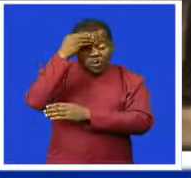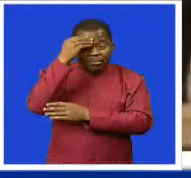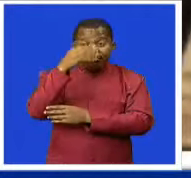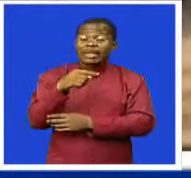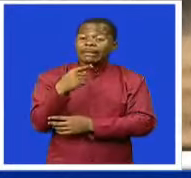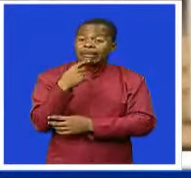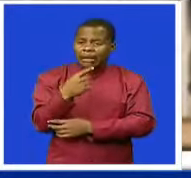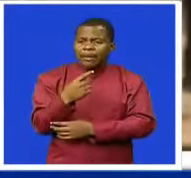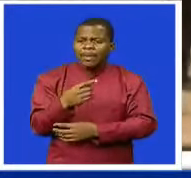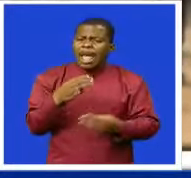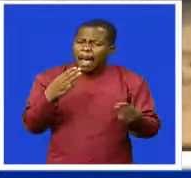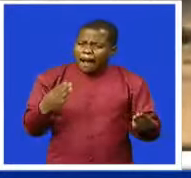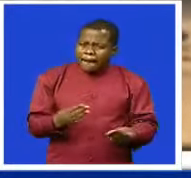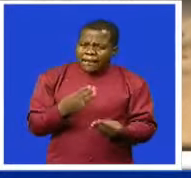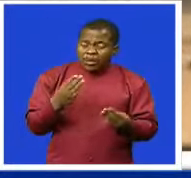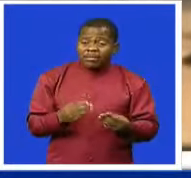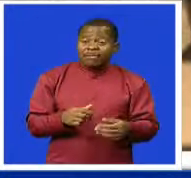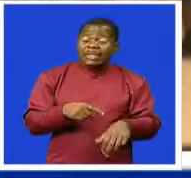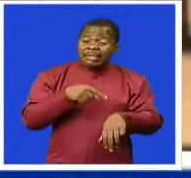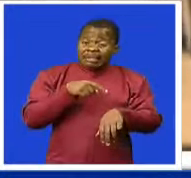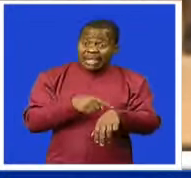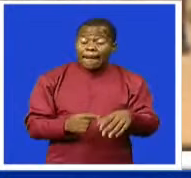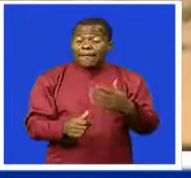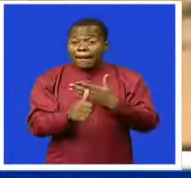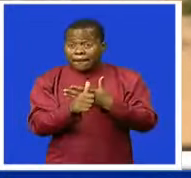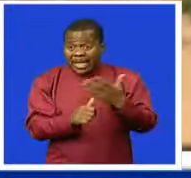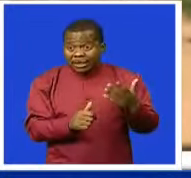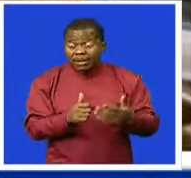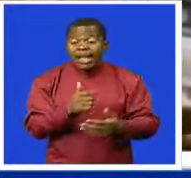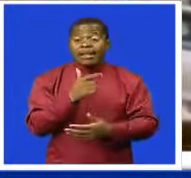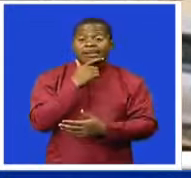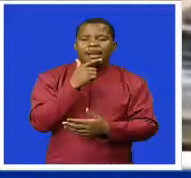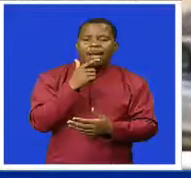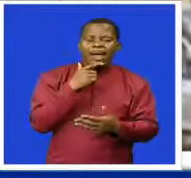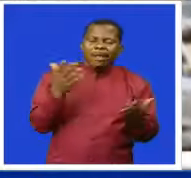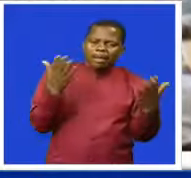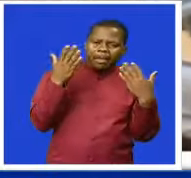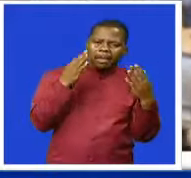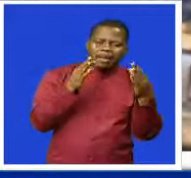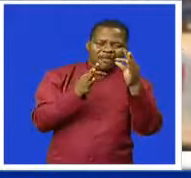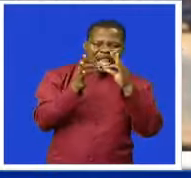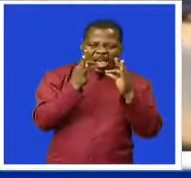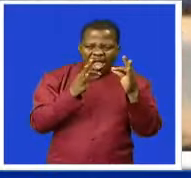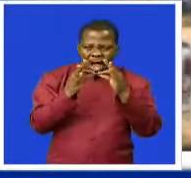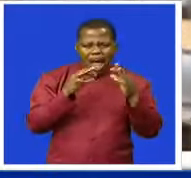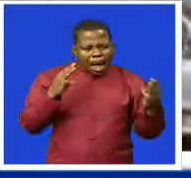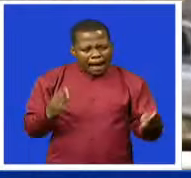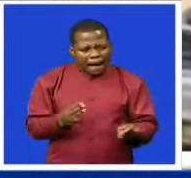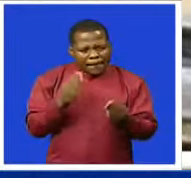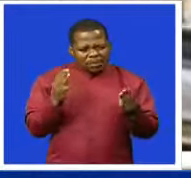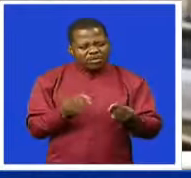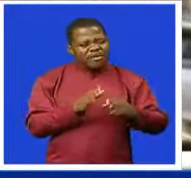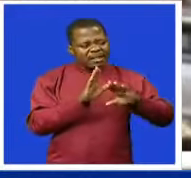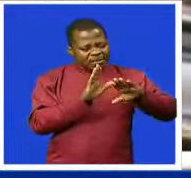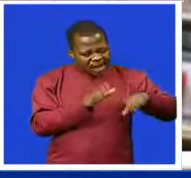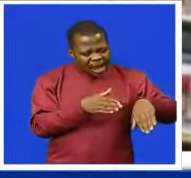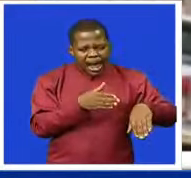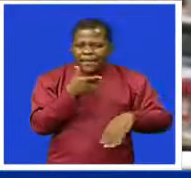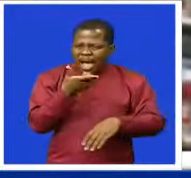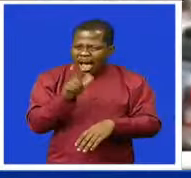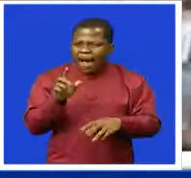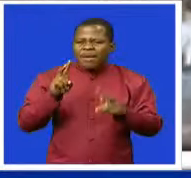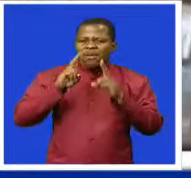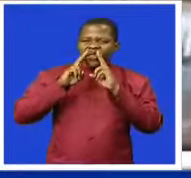sive sale nkundla ngekutiphephisa ebucaleni lobahlukene. Masuku ukusho lokhu ngesikhathi